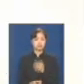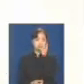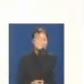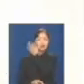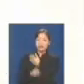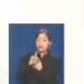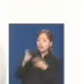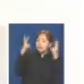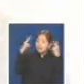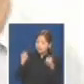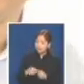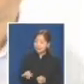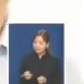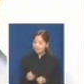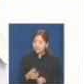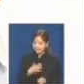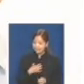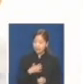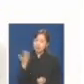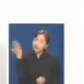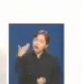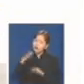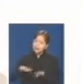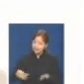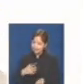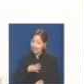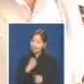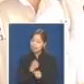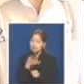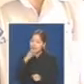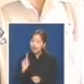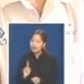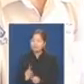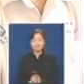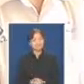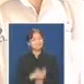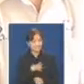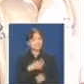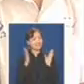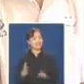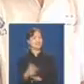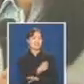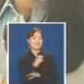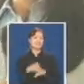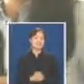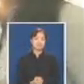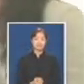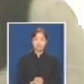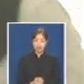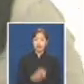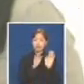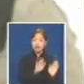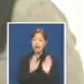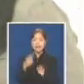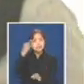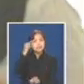ากเป็นนักการเมืองตั้งแต่เด็ก นะคะฉะนั้นน้องๆต้องมีเป้าหมายนะคะถ้าเกิดเรามีเป้าหมายปุ๊บก็อย่างที ่ท่านนายกบอกแล้วเนี่ยเราจะได้รู ้ยังไงก็ขอบคุณน้องๆทุก